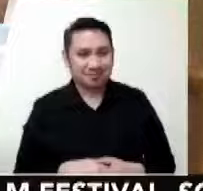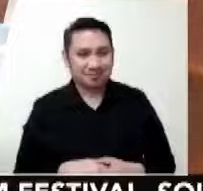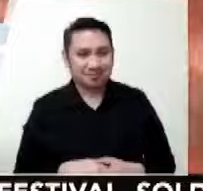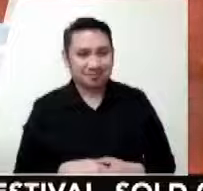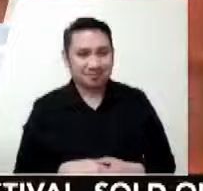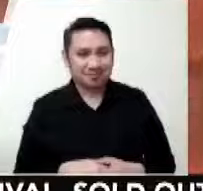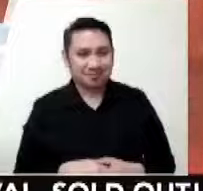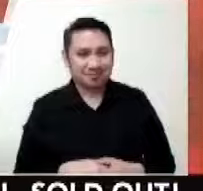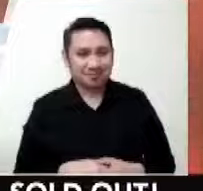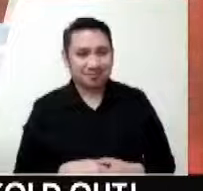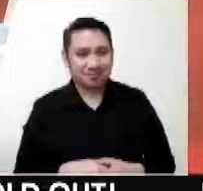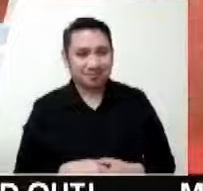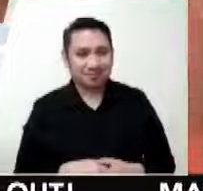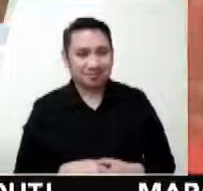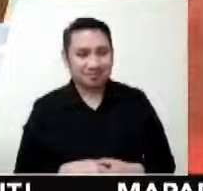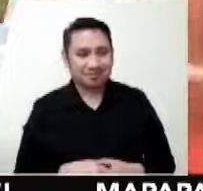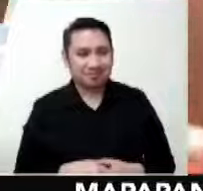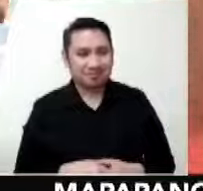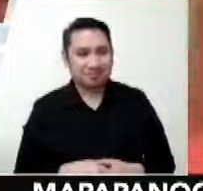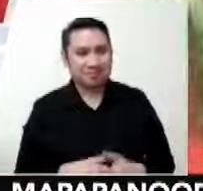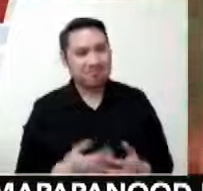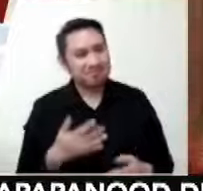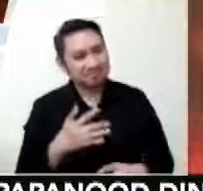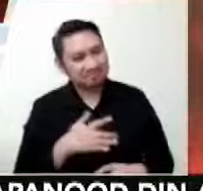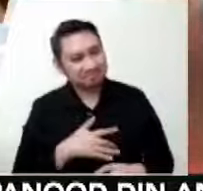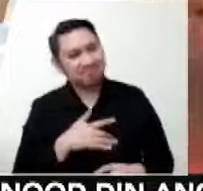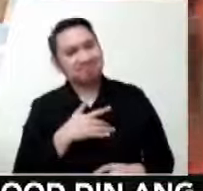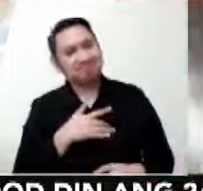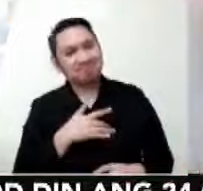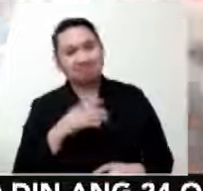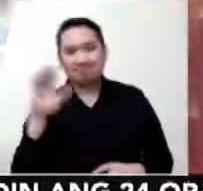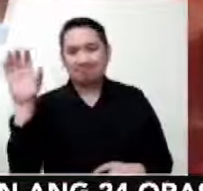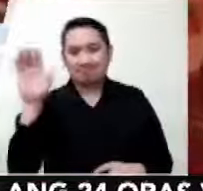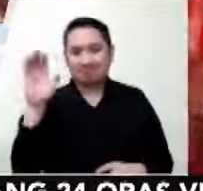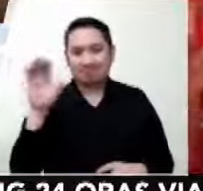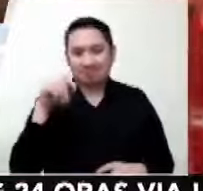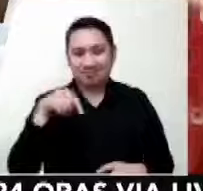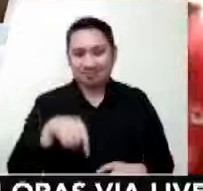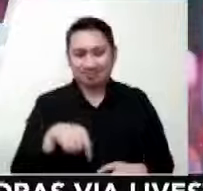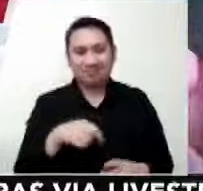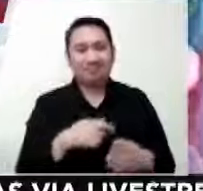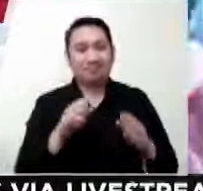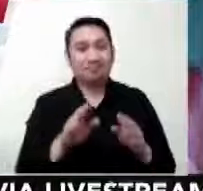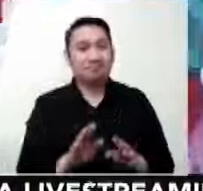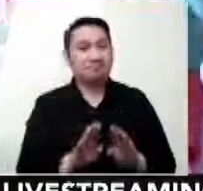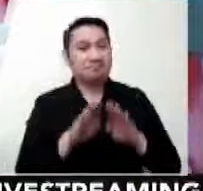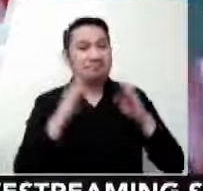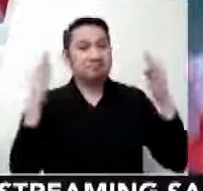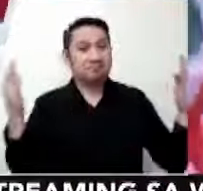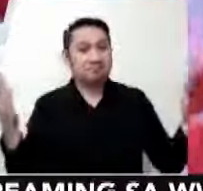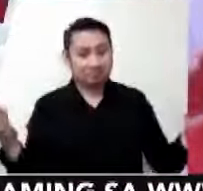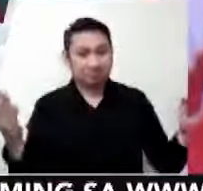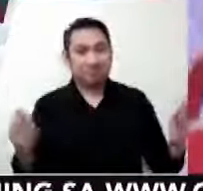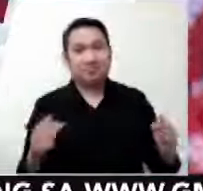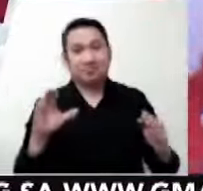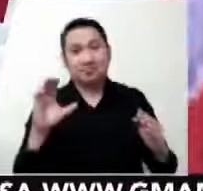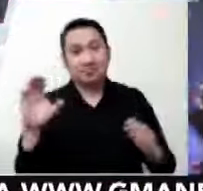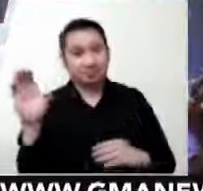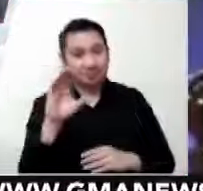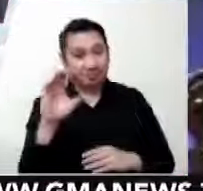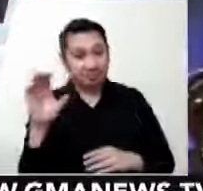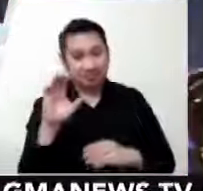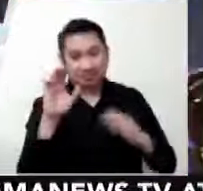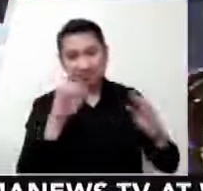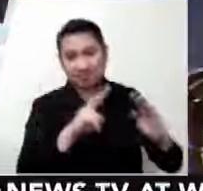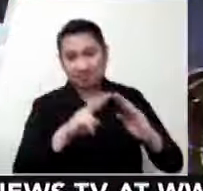City Ramdam na ramdam na ang kapaskuhan dito sa pormal na pagbubukas ng Christmas Village na ito nasabayan